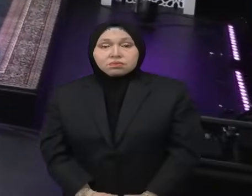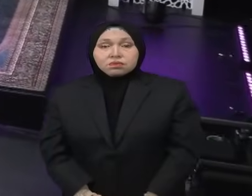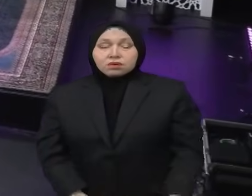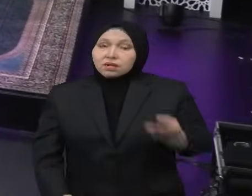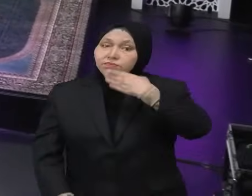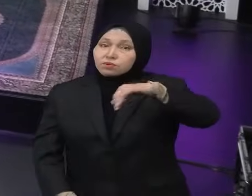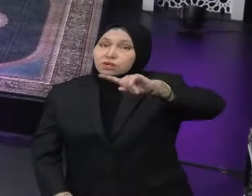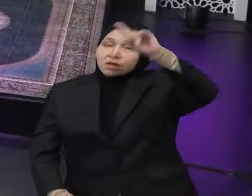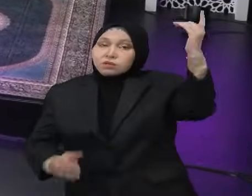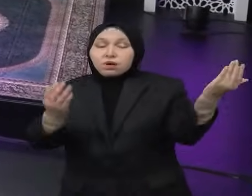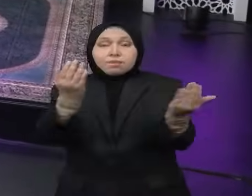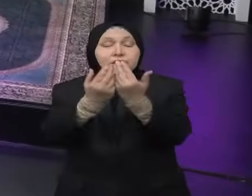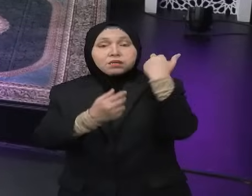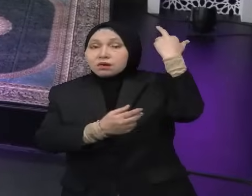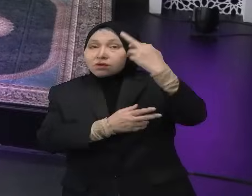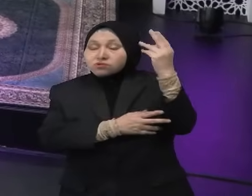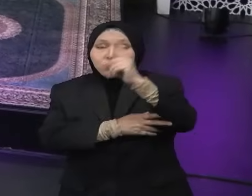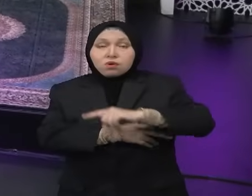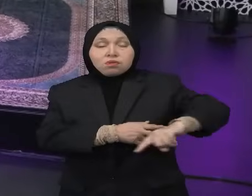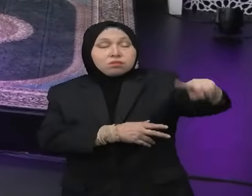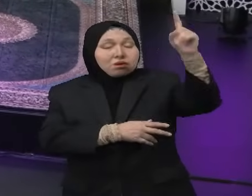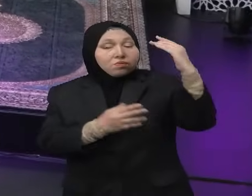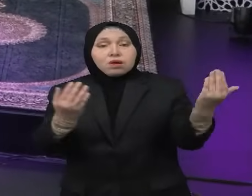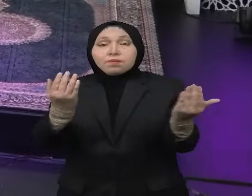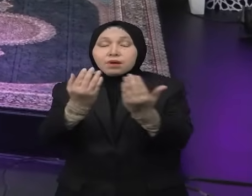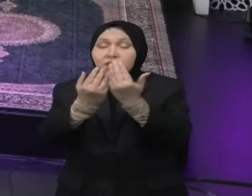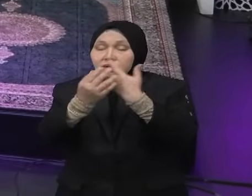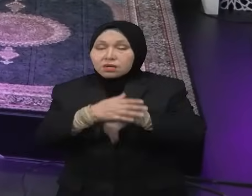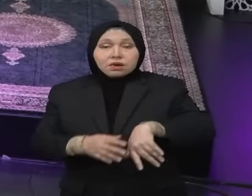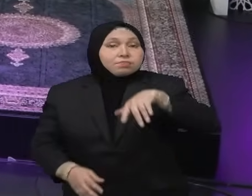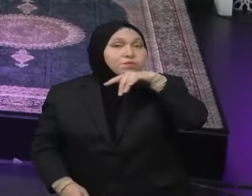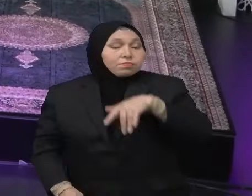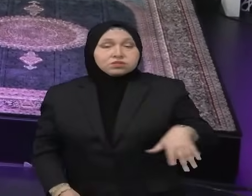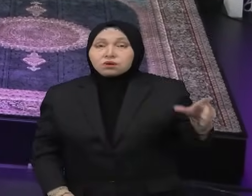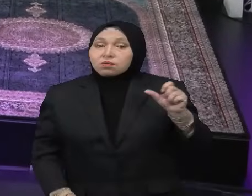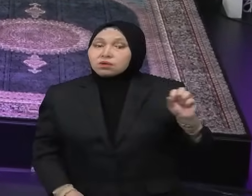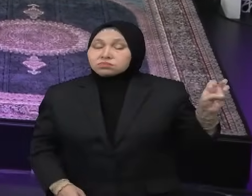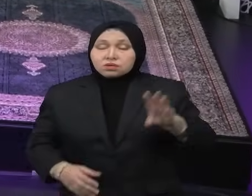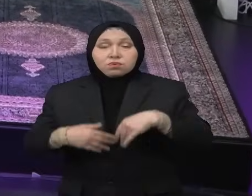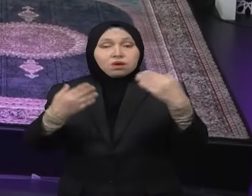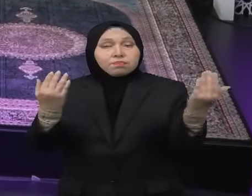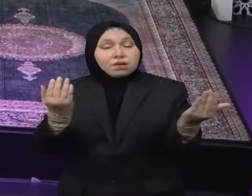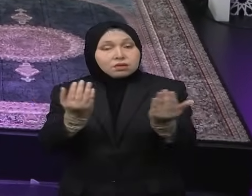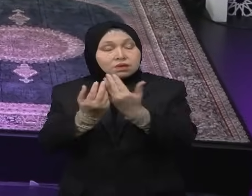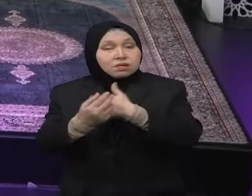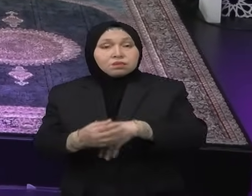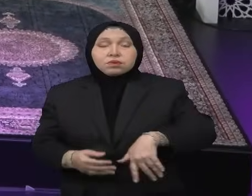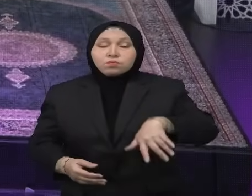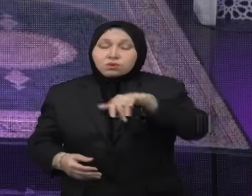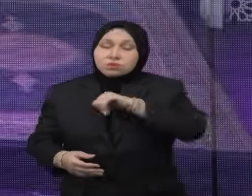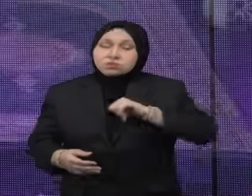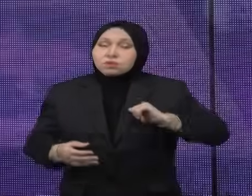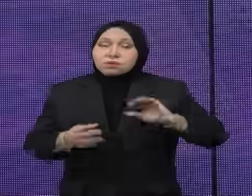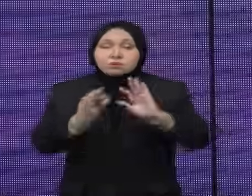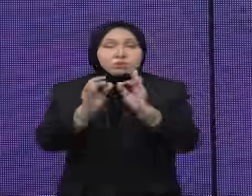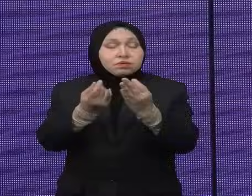Alhamdulillah wassalatu wassalamu ala Rasulillah wa ala alihi wa man wala. Syada la ilaha illallah, syada Muhammadan abduhu wa rasuluh. Allahumma salli ala sayidina Muhammad wa ala alihi wa